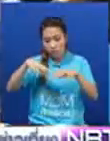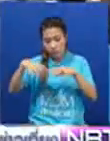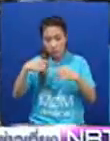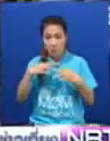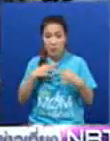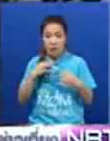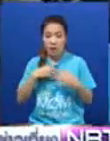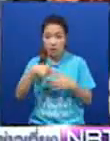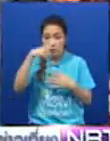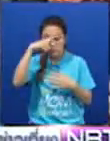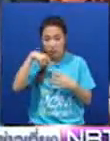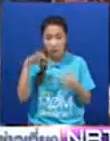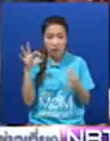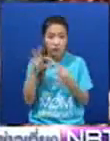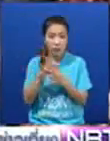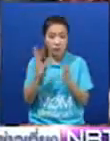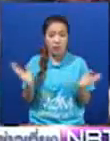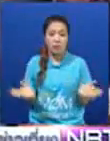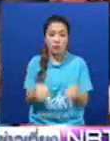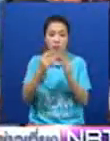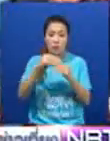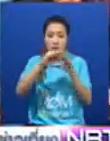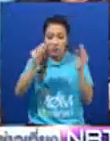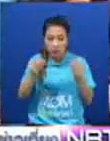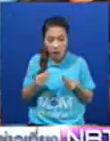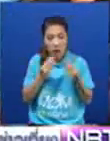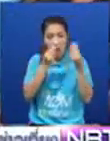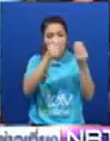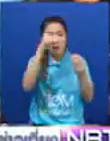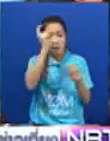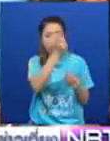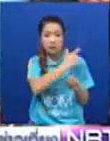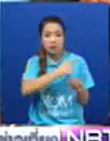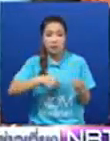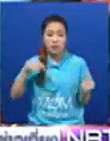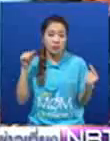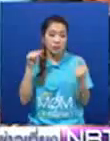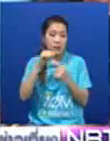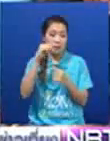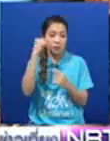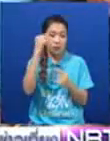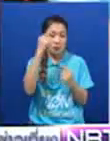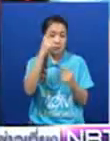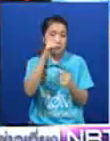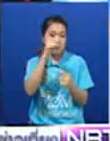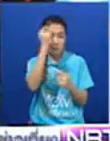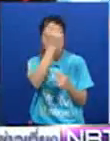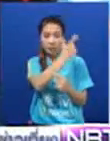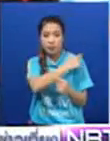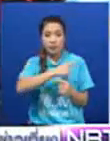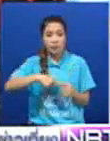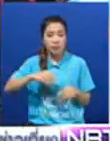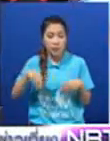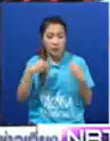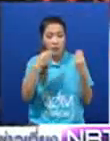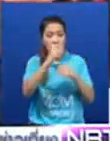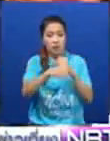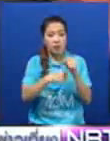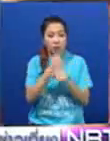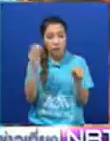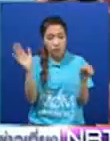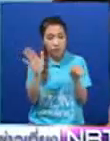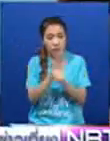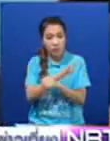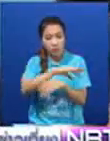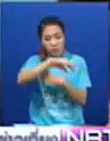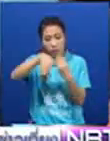ยอัตลักษณ์แห่งความเป็นไทยนุ่งผ้าไทยถวายราชินีเพื่อเฉลิมพระเกียรติสมเด็จพระนางเจ้าพระบรมราชินีนาถเนื่องในโอกาสมหาม